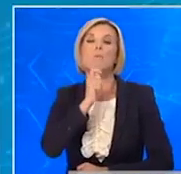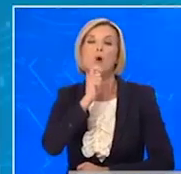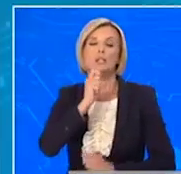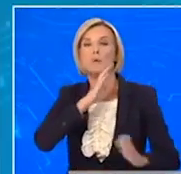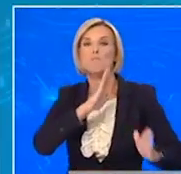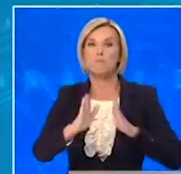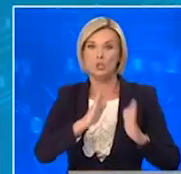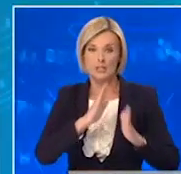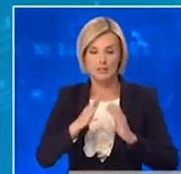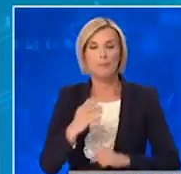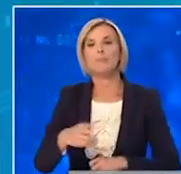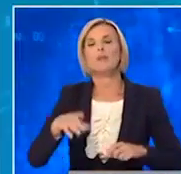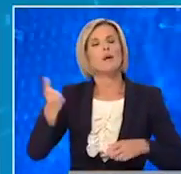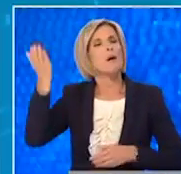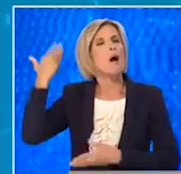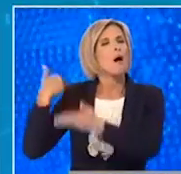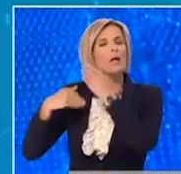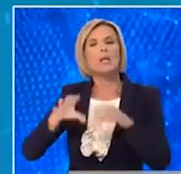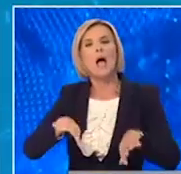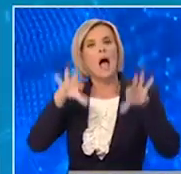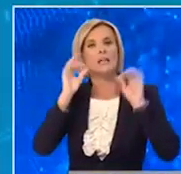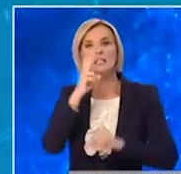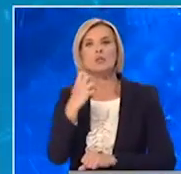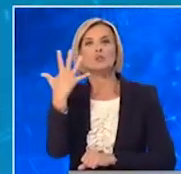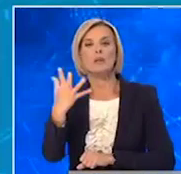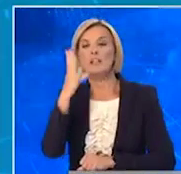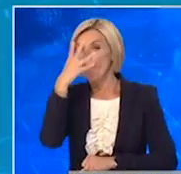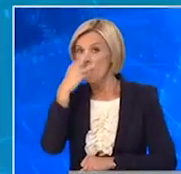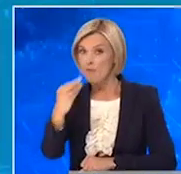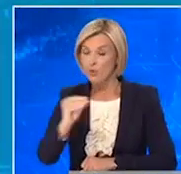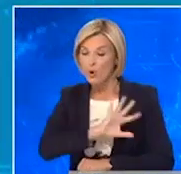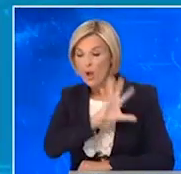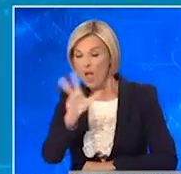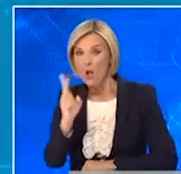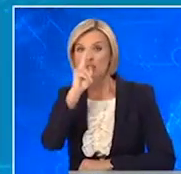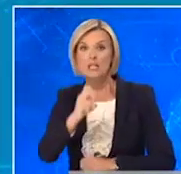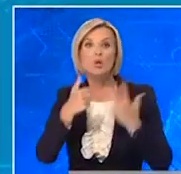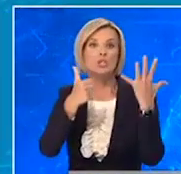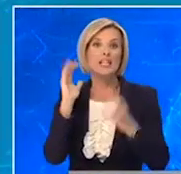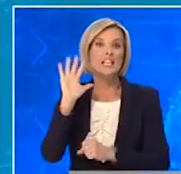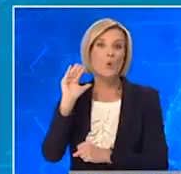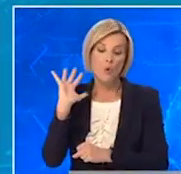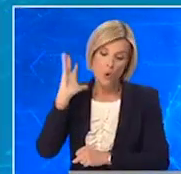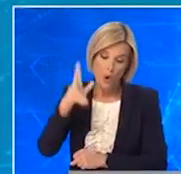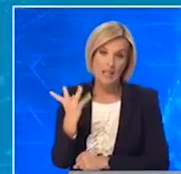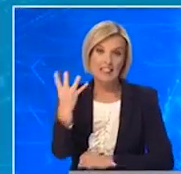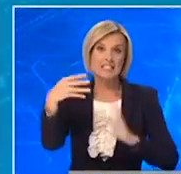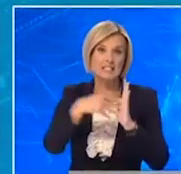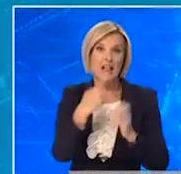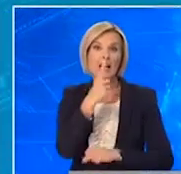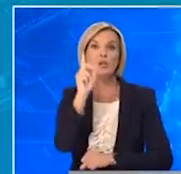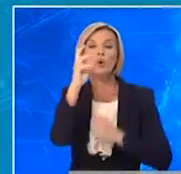Από την έναρξη της πανδημίας της 25 Φεβρουαρίου μέχρι τις 26 Ιουλίου έχουν καταγραφεί στη χώρα μας 4.193